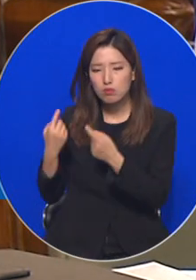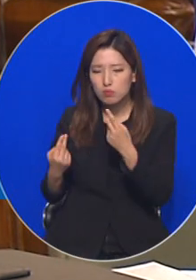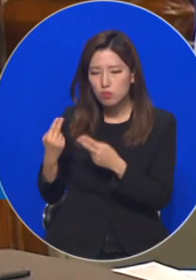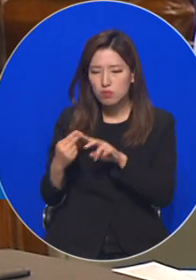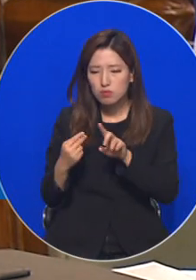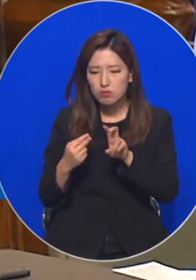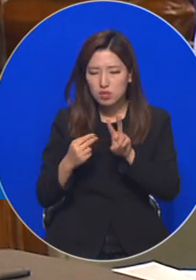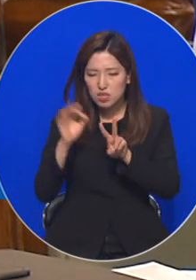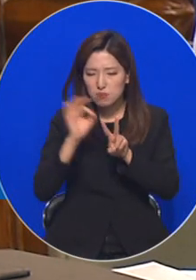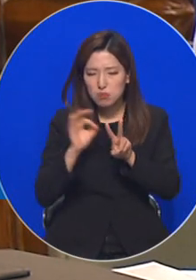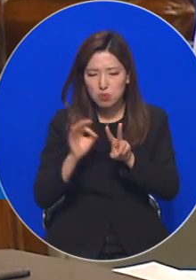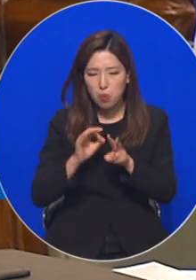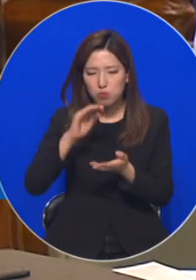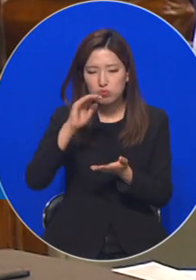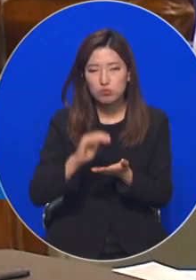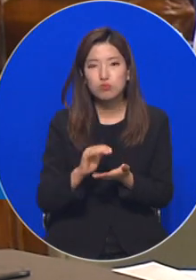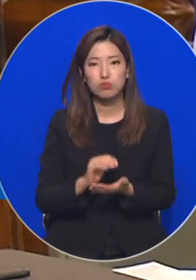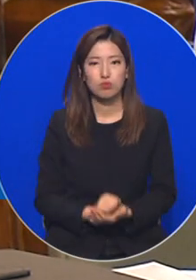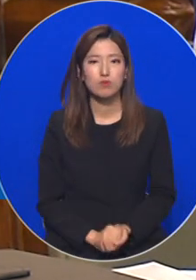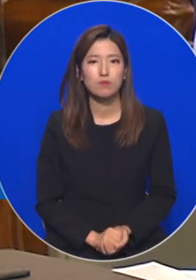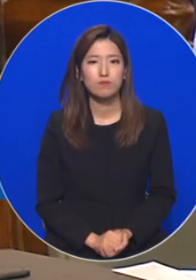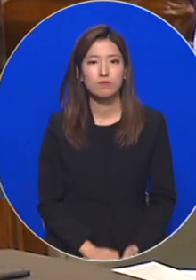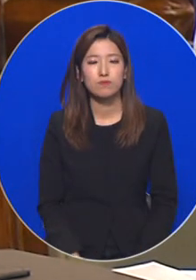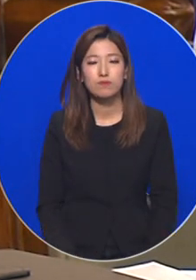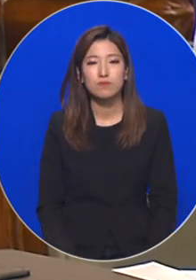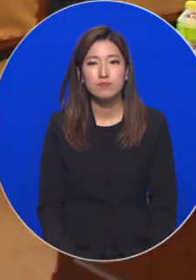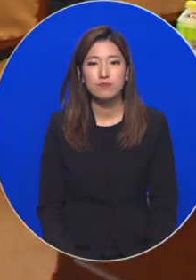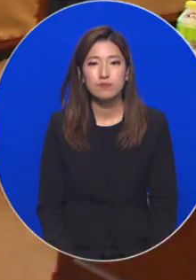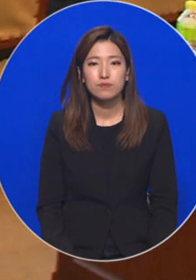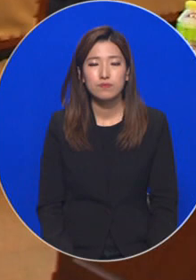실질 임금 인상률 역시 낮아지게 됩니다.